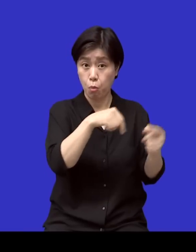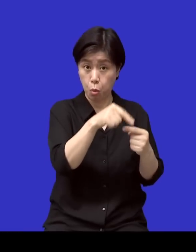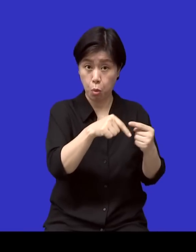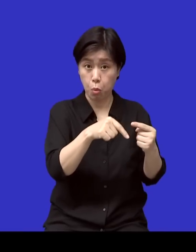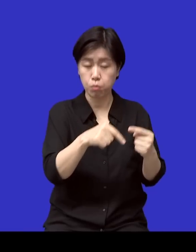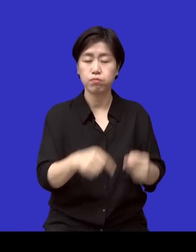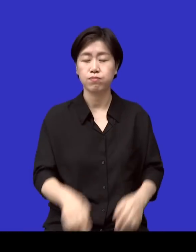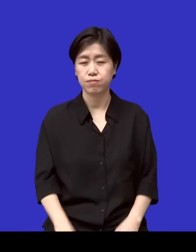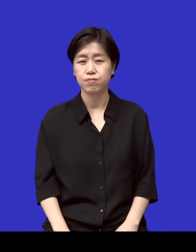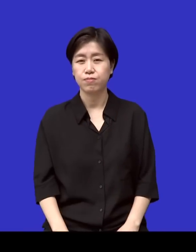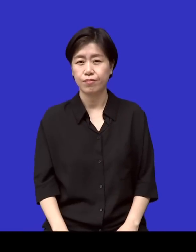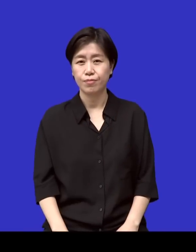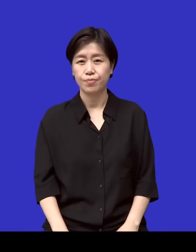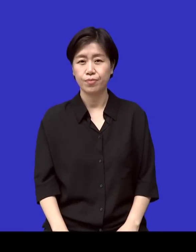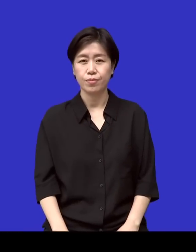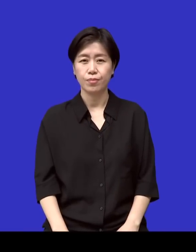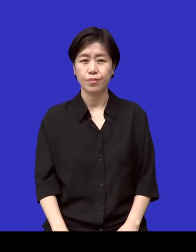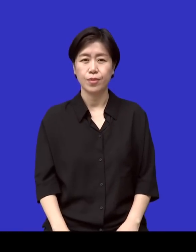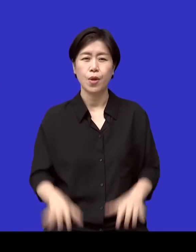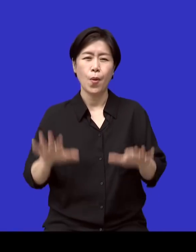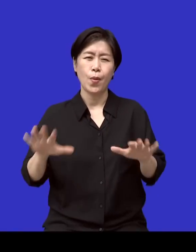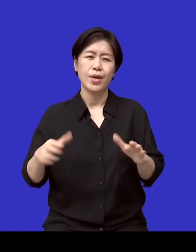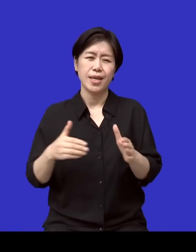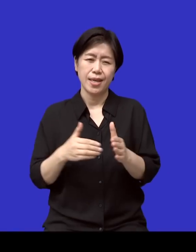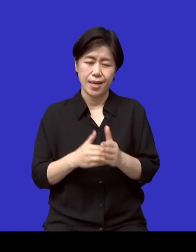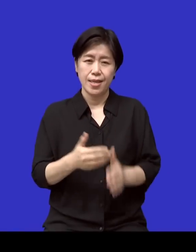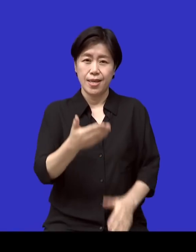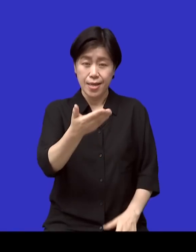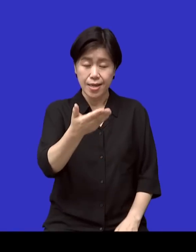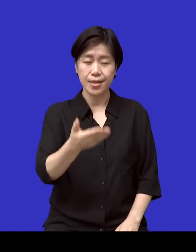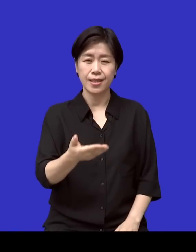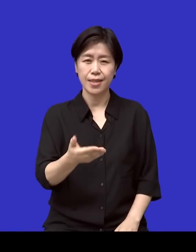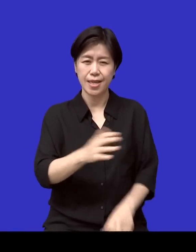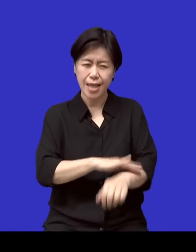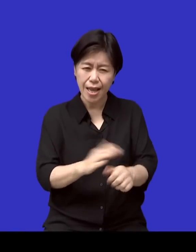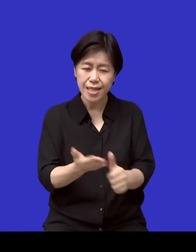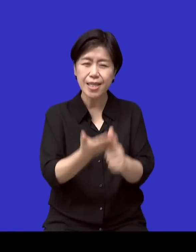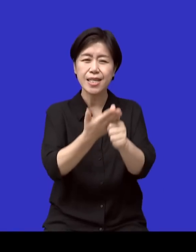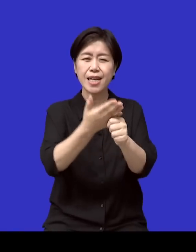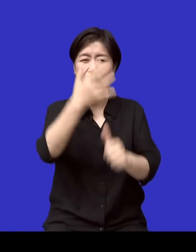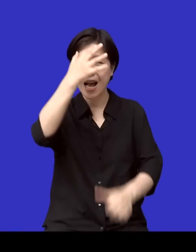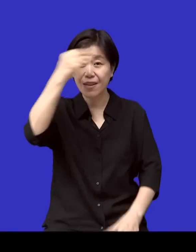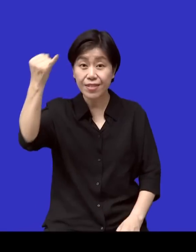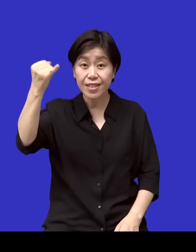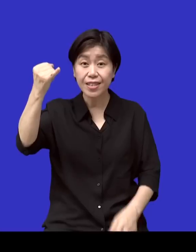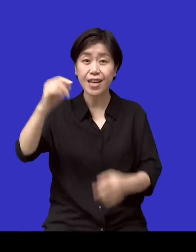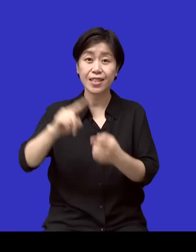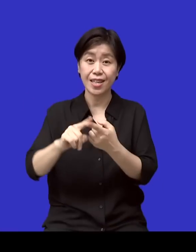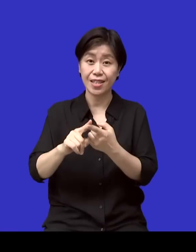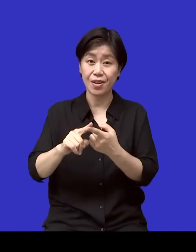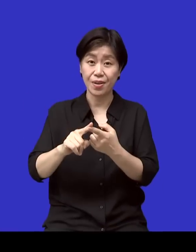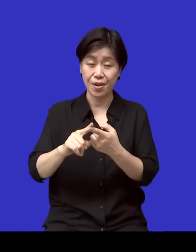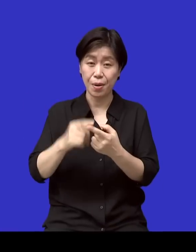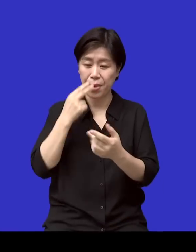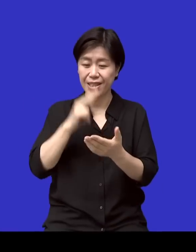지금까지 오늘의 김소희 선수를 만들게 해준 우리 할머니에게 네. 우리 영상 편지 한번 보내볼까요?